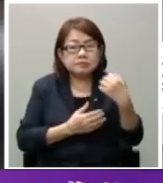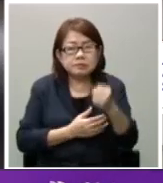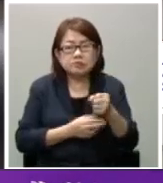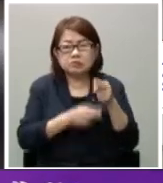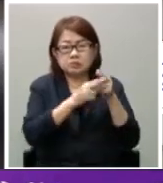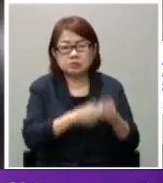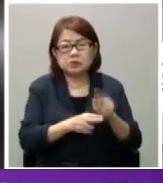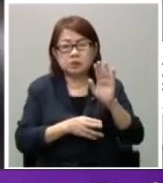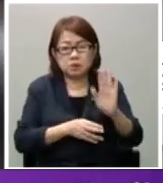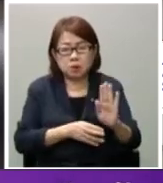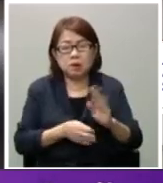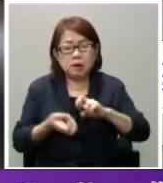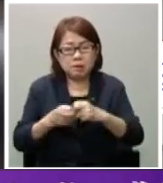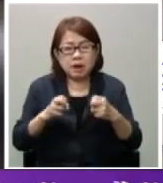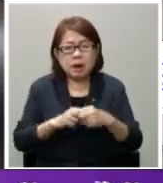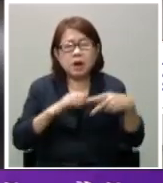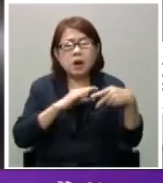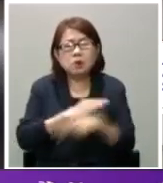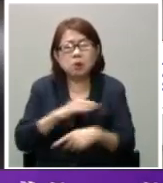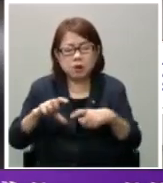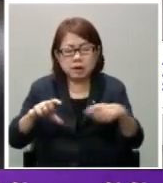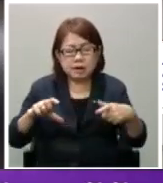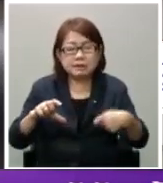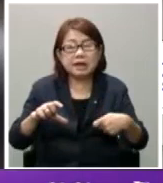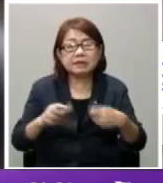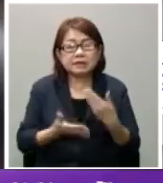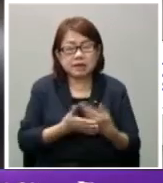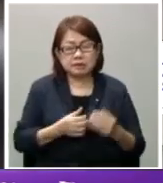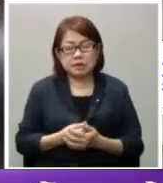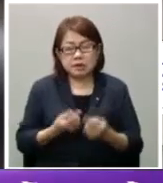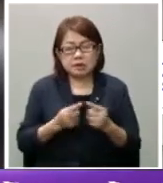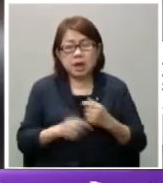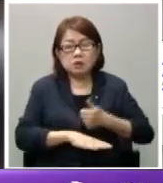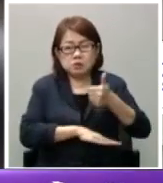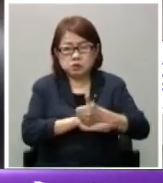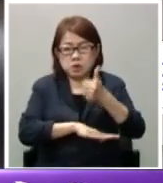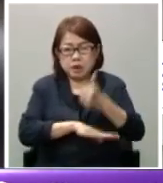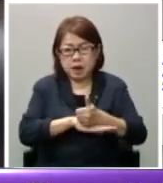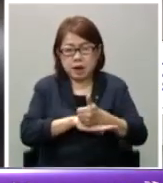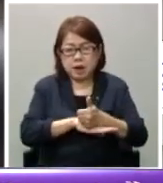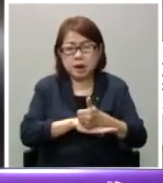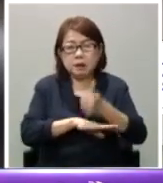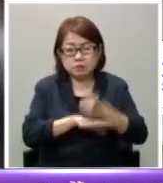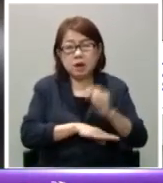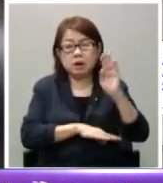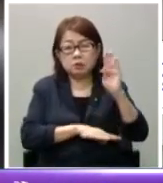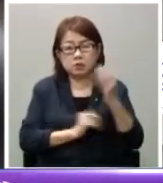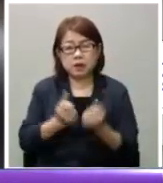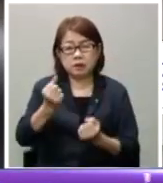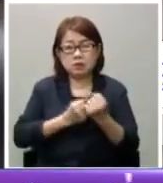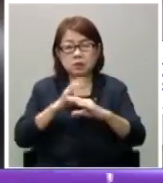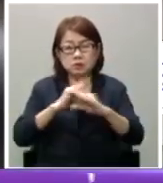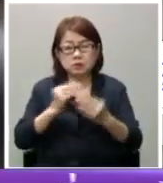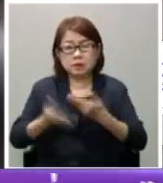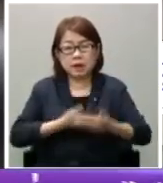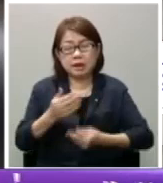เช็คคดีช่อโกงว่ากันไปแต่คนที่เป็น CEO ของบริษัท MSC สิทธิผลก็คือด